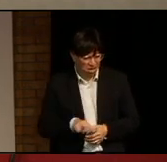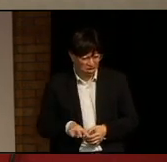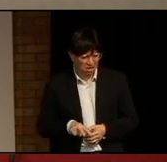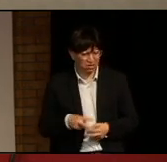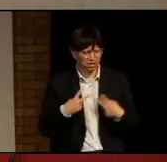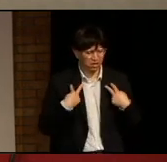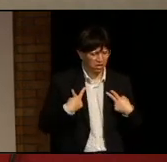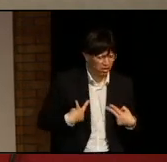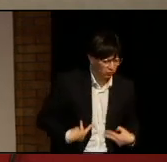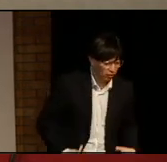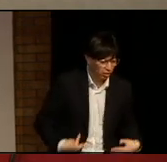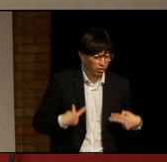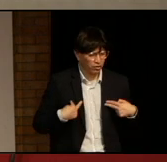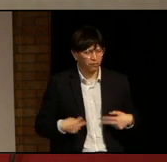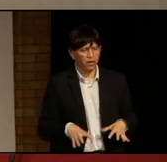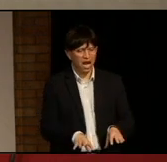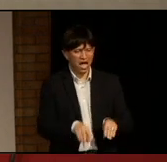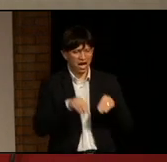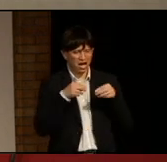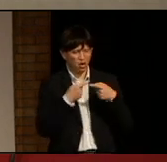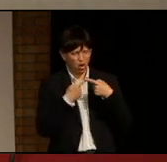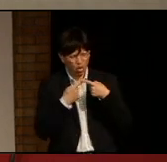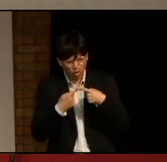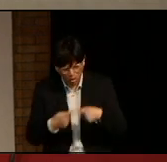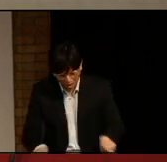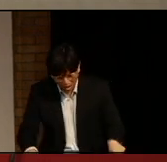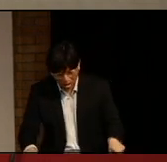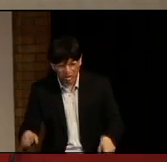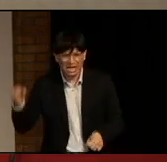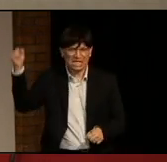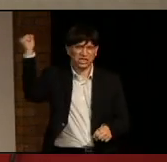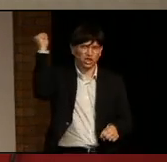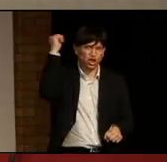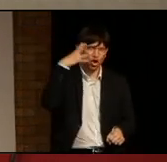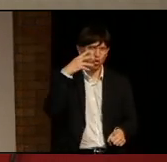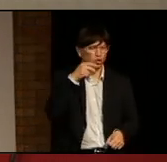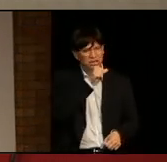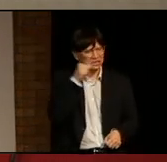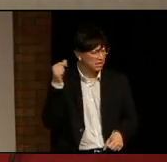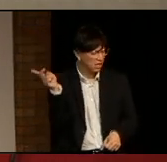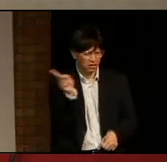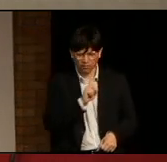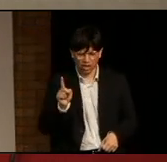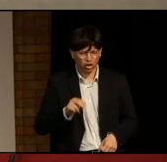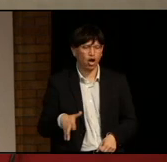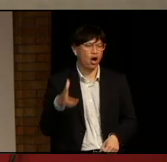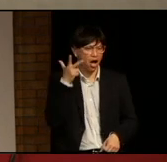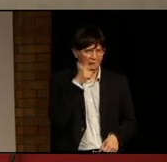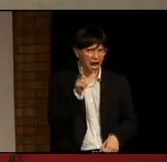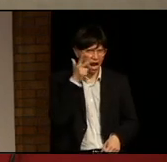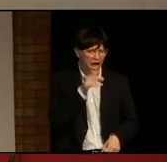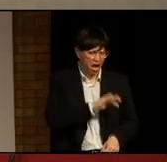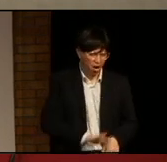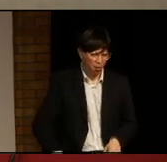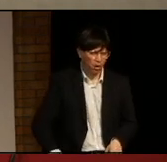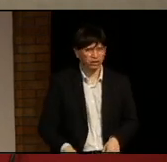di vivere la raccolta differenziata di non accendere Luci quando non servono di non sprecare l'acqua